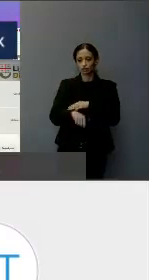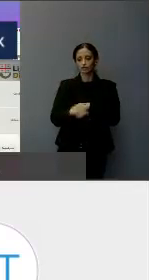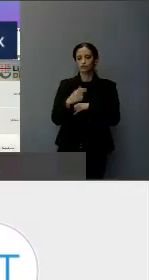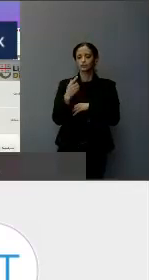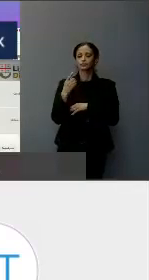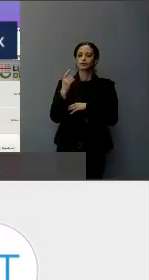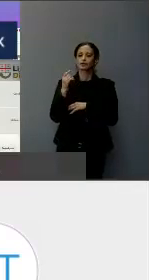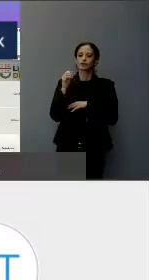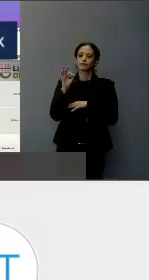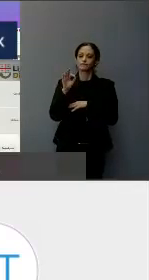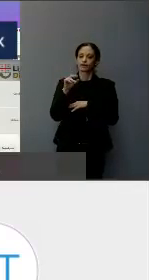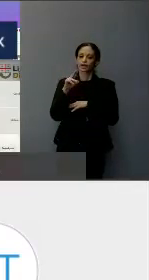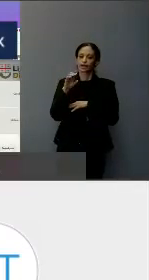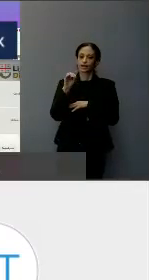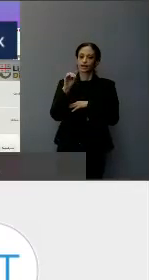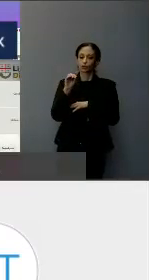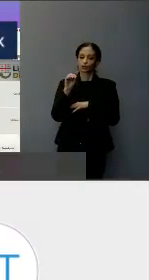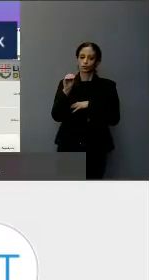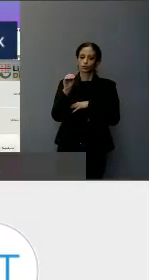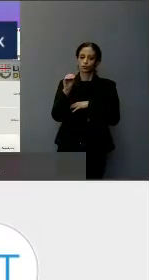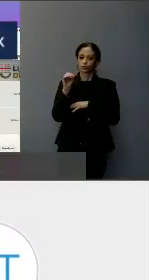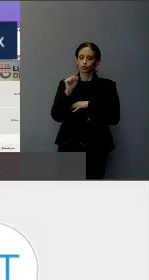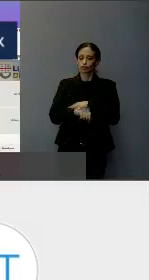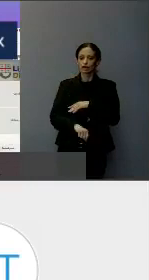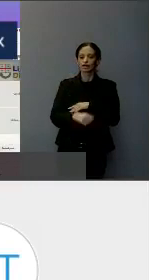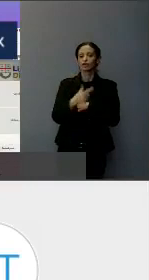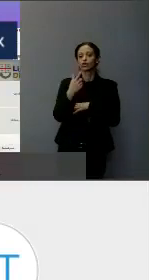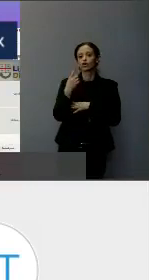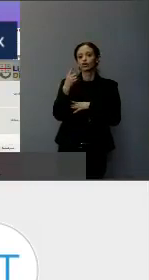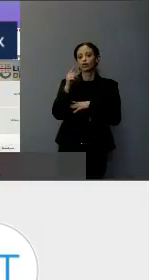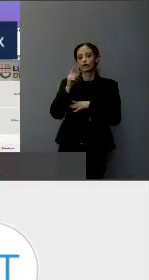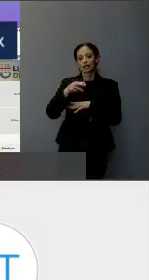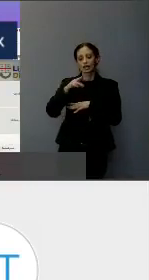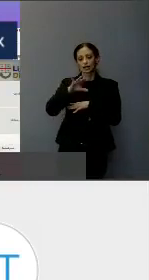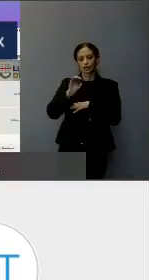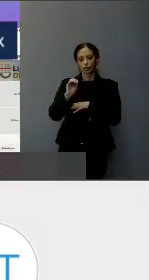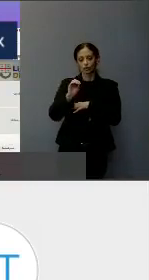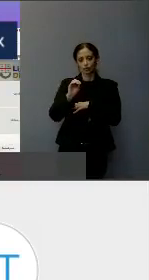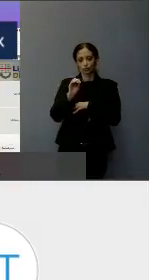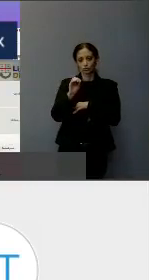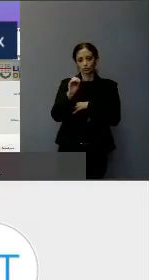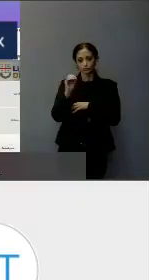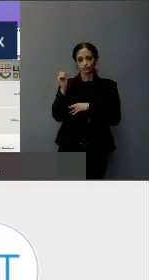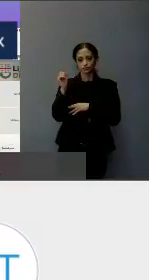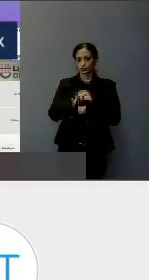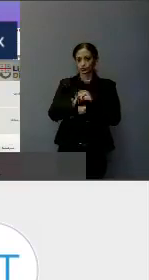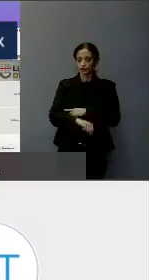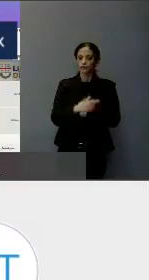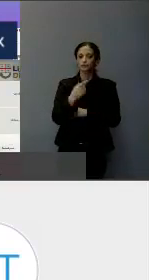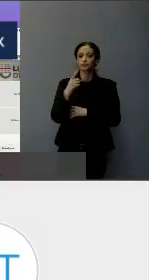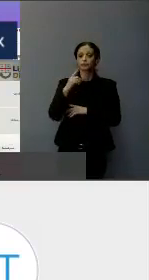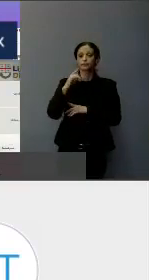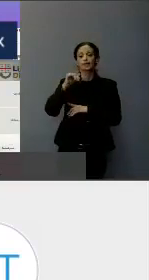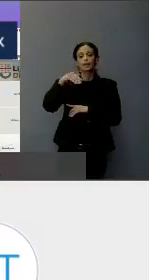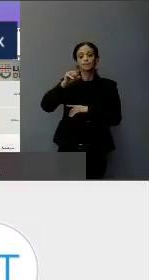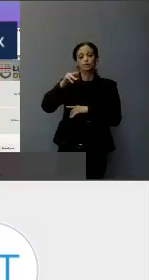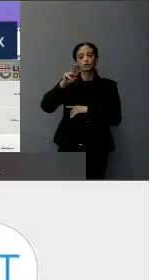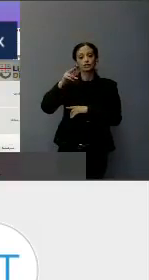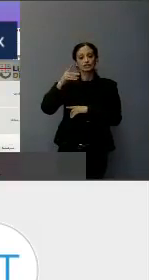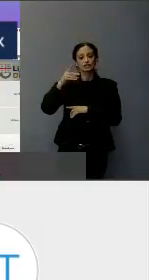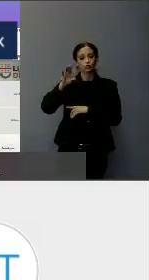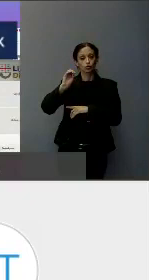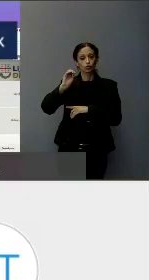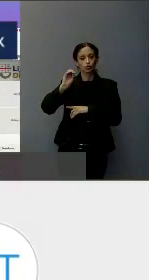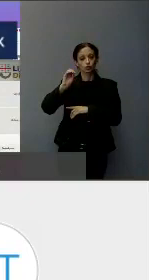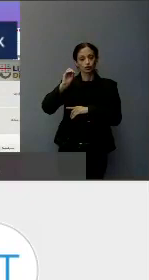consigliere ferrero contrario consigliere grillo contrario consigliere immordino